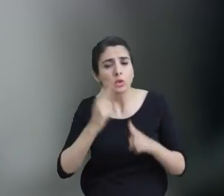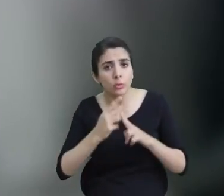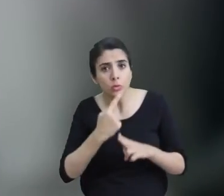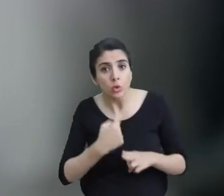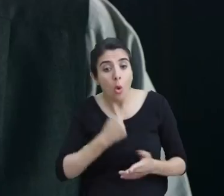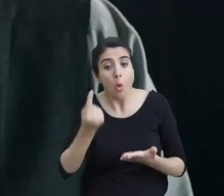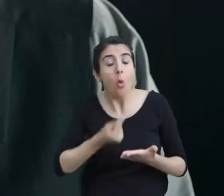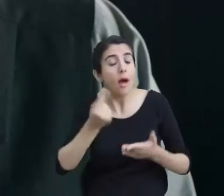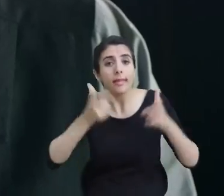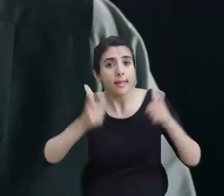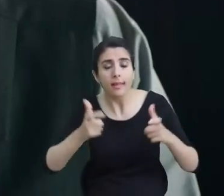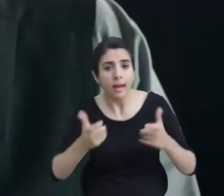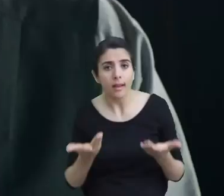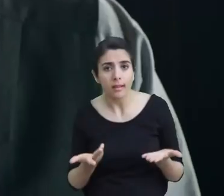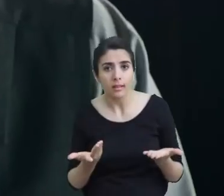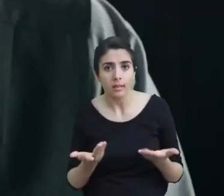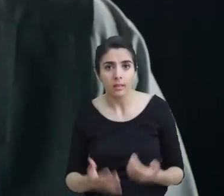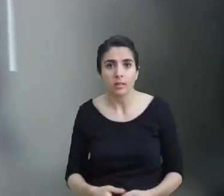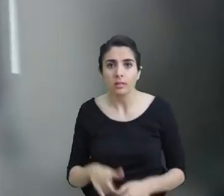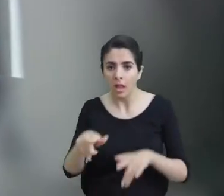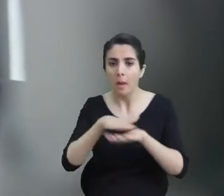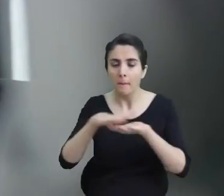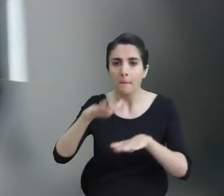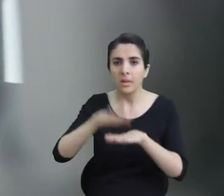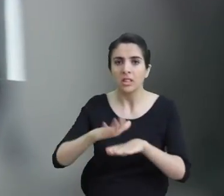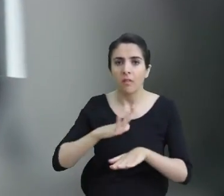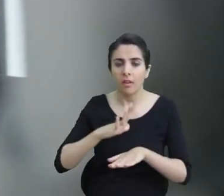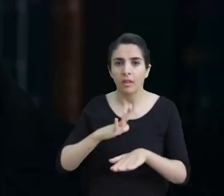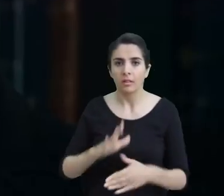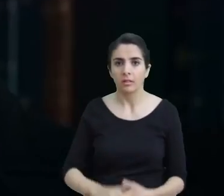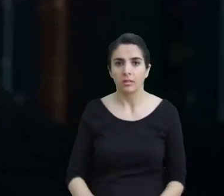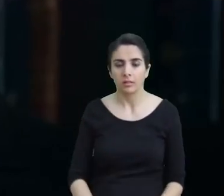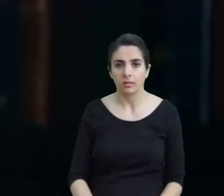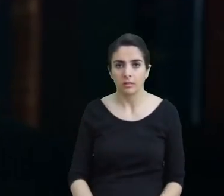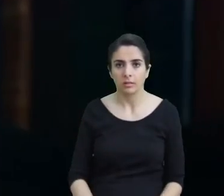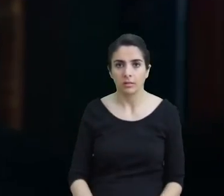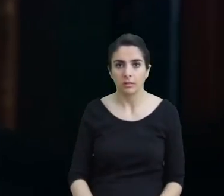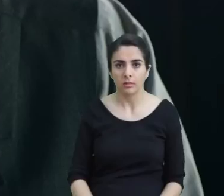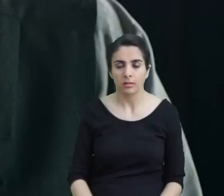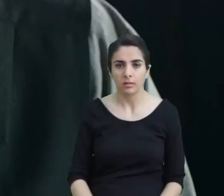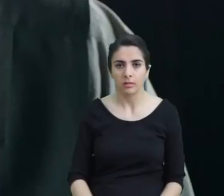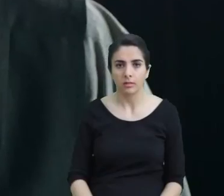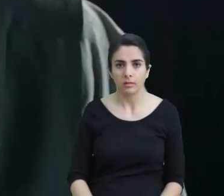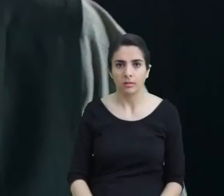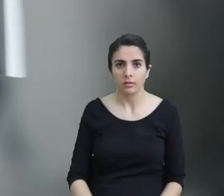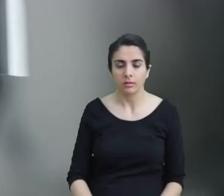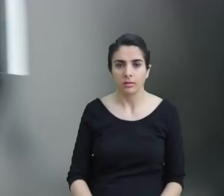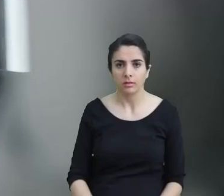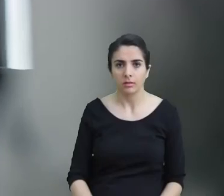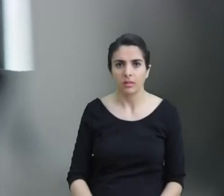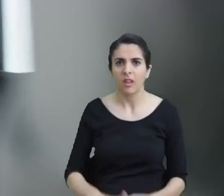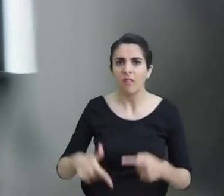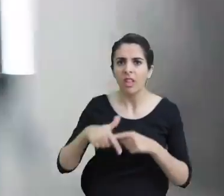durma! Kur'an-ı Kerim nerede? Masanızda. Mustafa şaşkınlıkla başını masaya çevirdi.